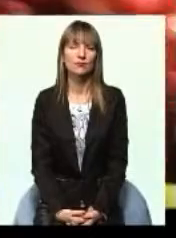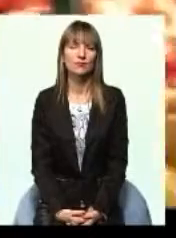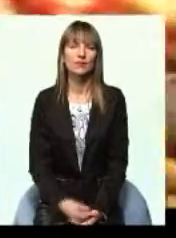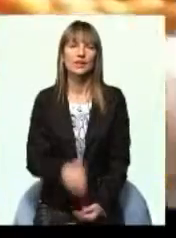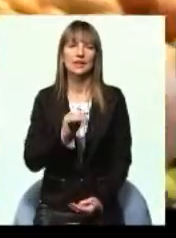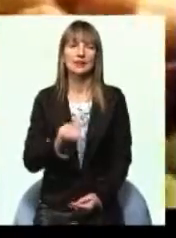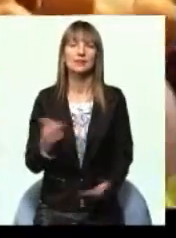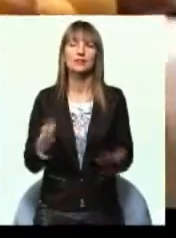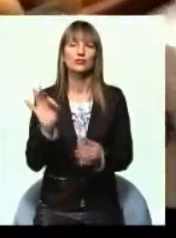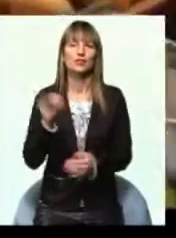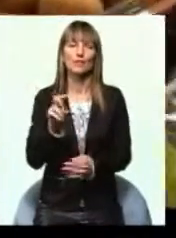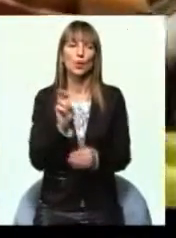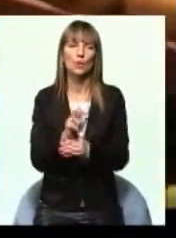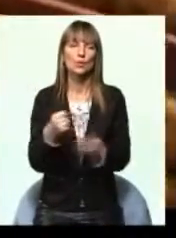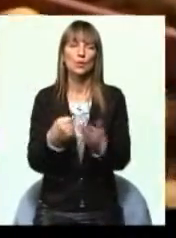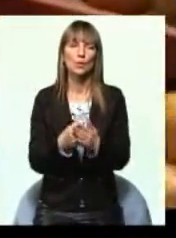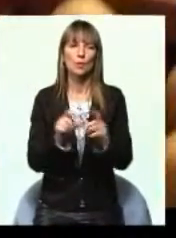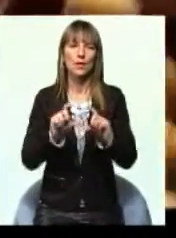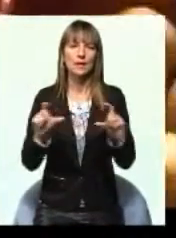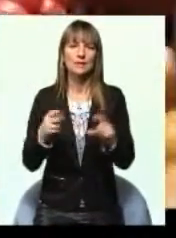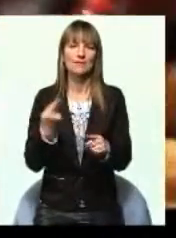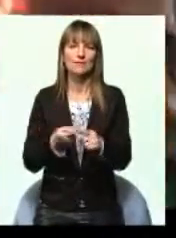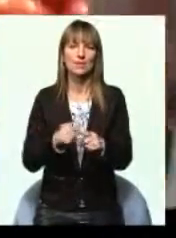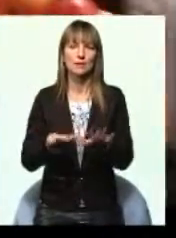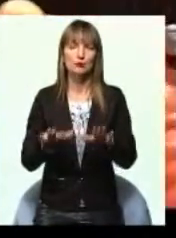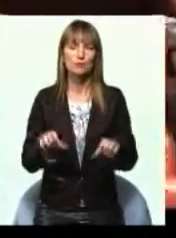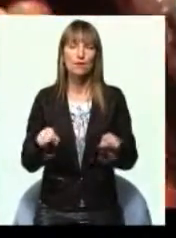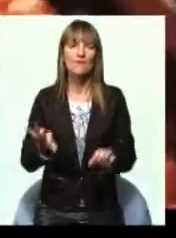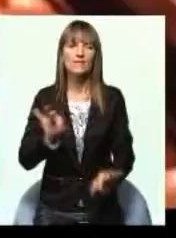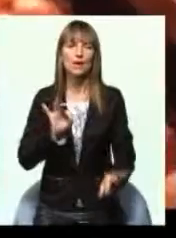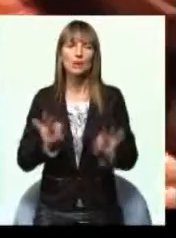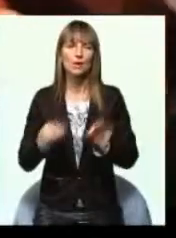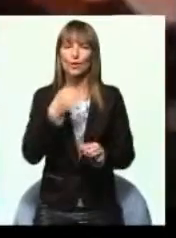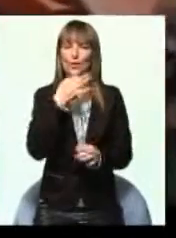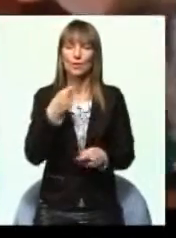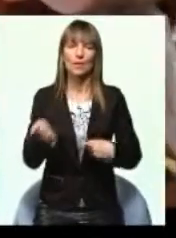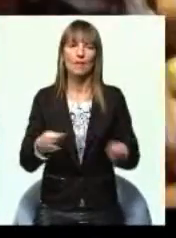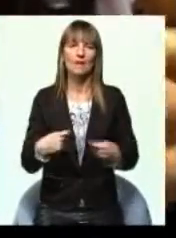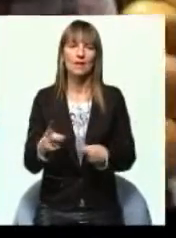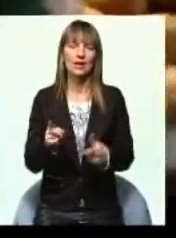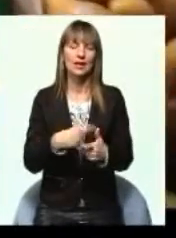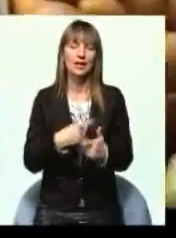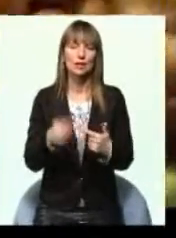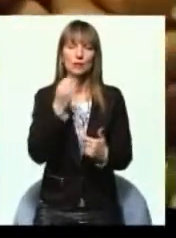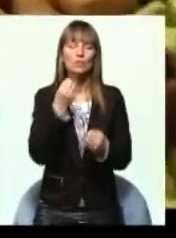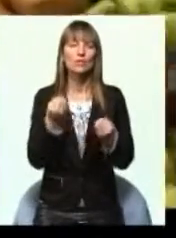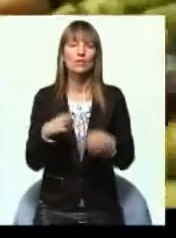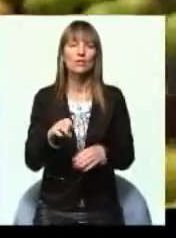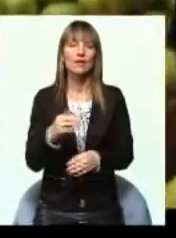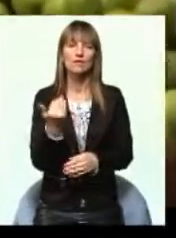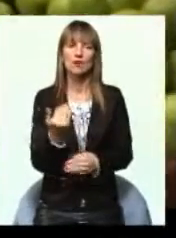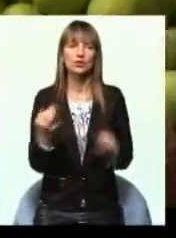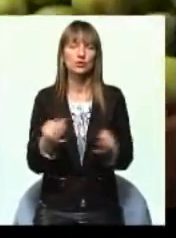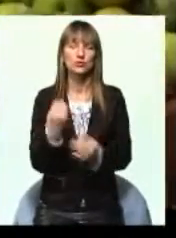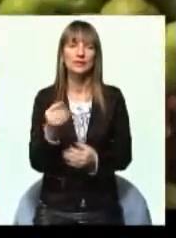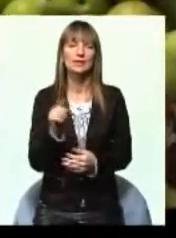Дітлахи, а як часто ви ходите до магазину? У цьому місці можна вибрати будь-який товар чи продукт, але просто так вам нічого не